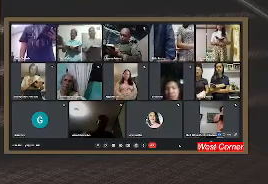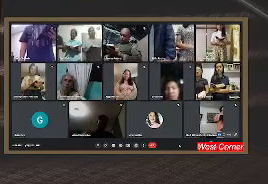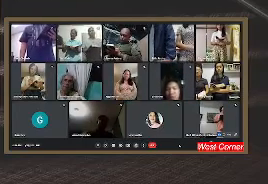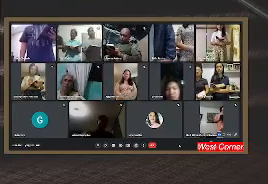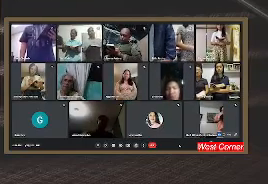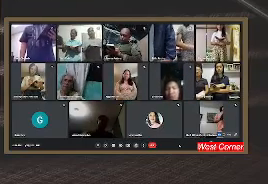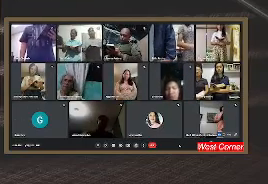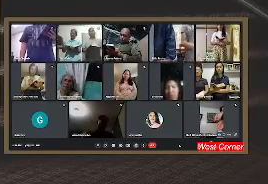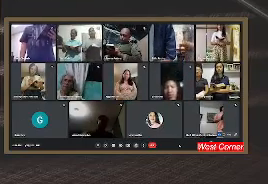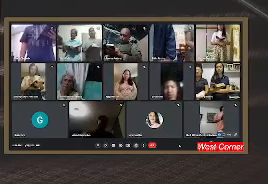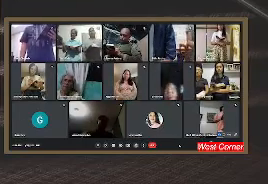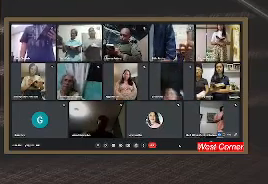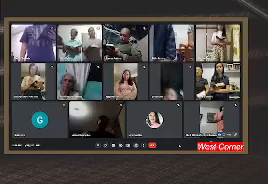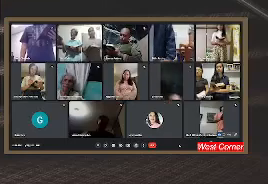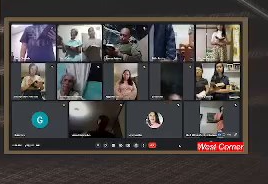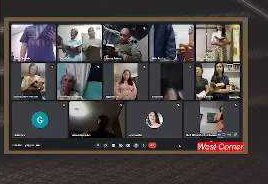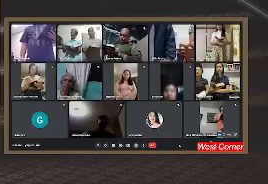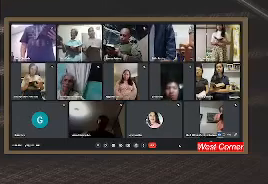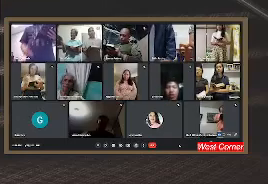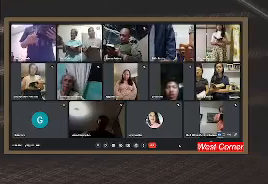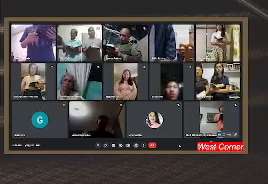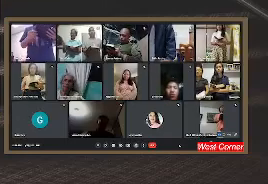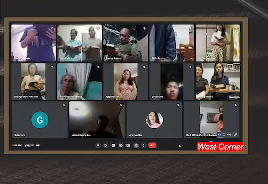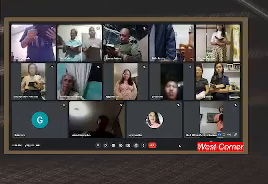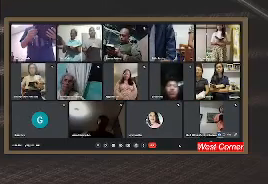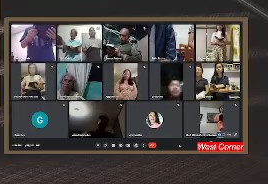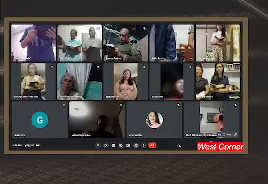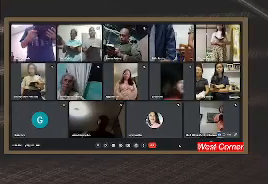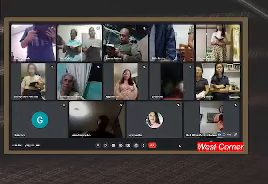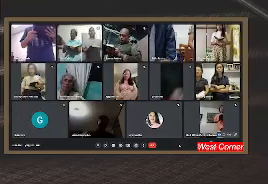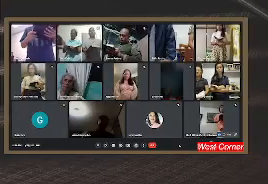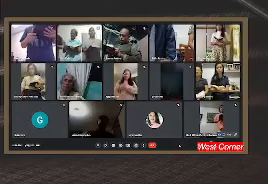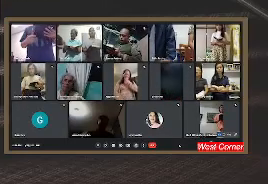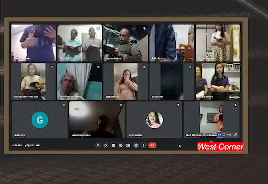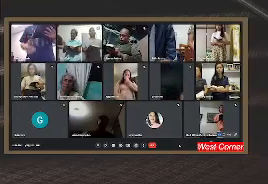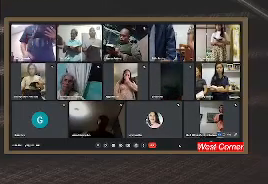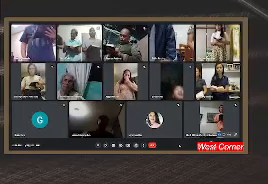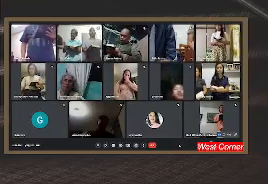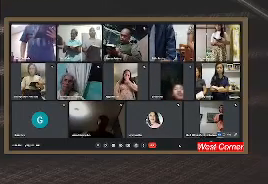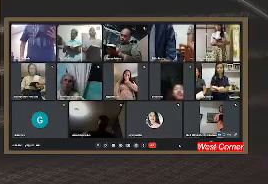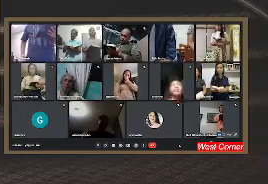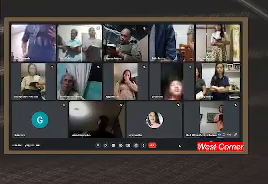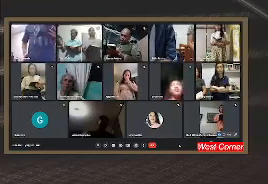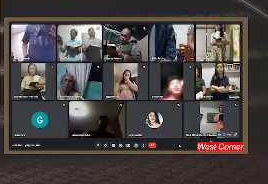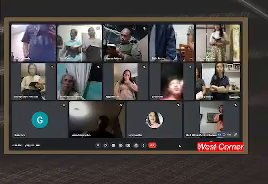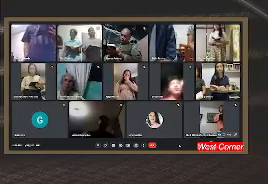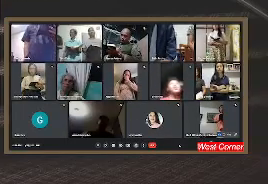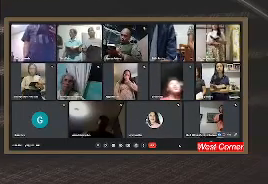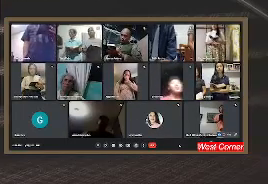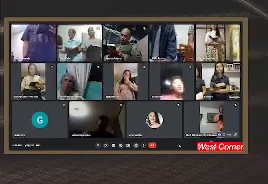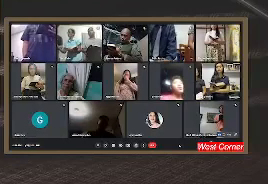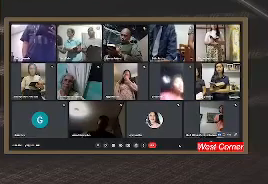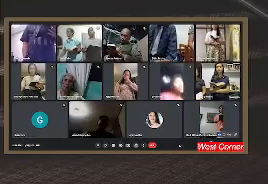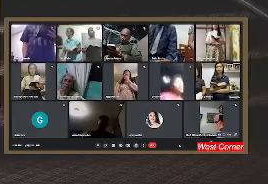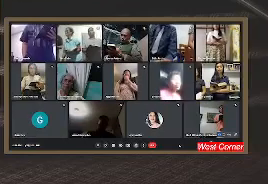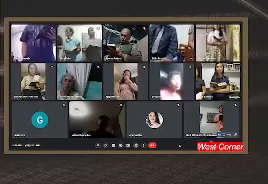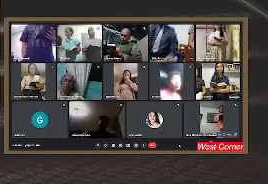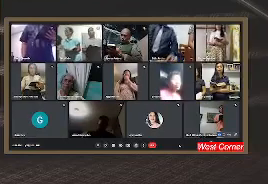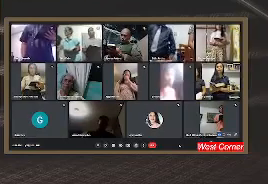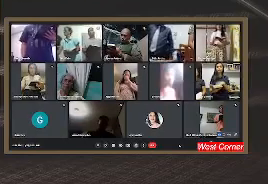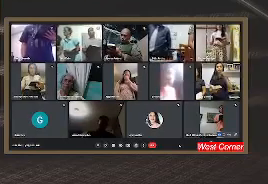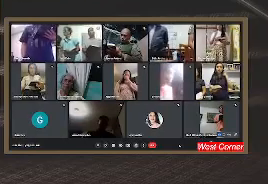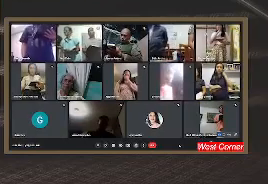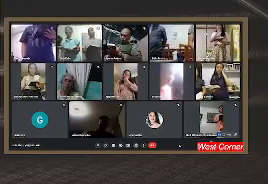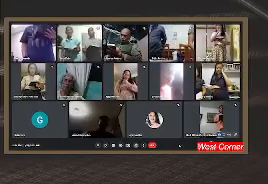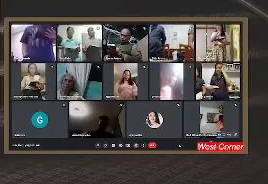tayo, magdumami ang ating knowledge. Na ngayon, kung bakit, mamaya, sasagutin po natin yan. Right? Let's